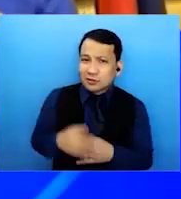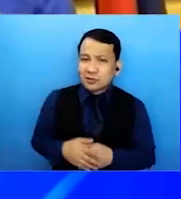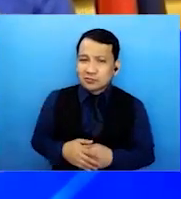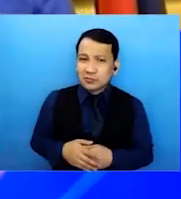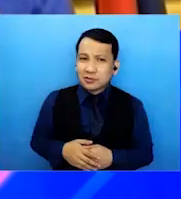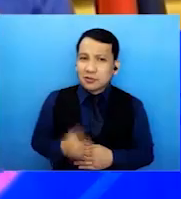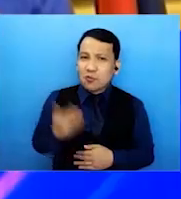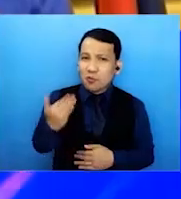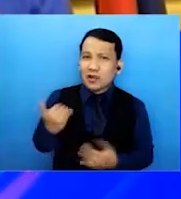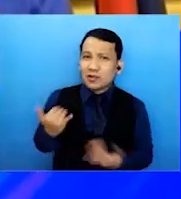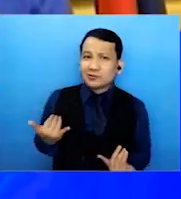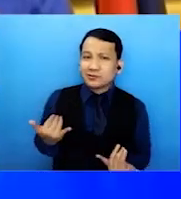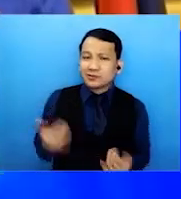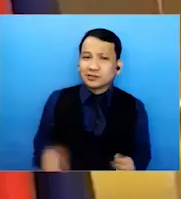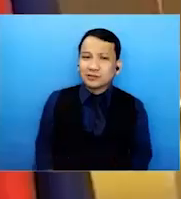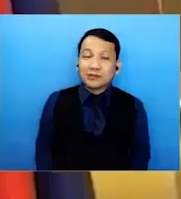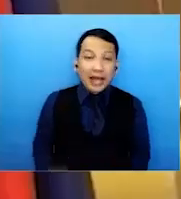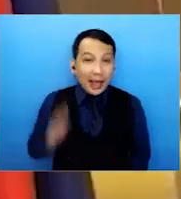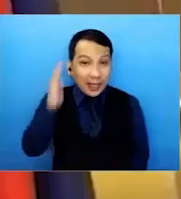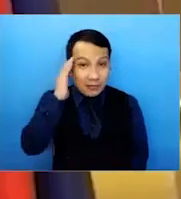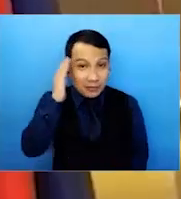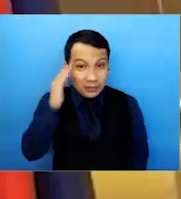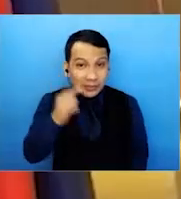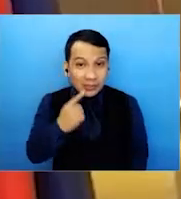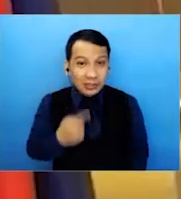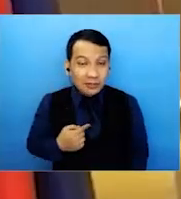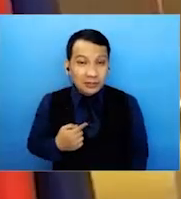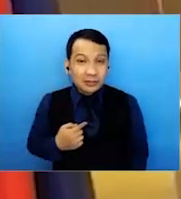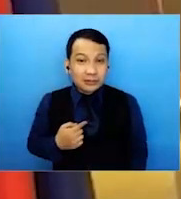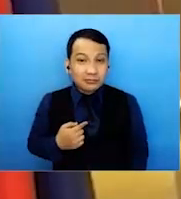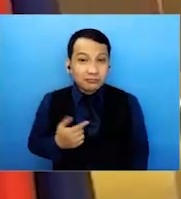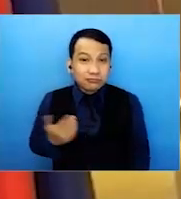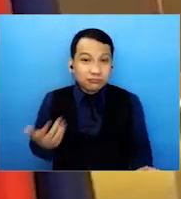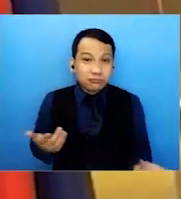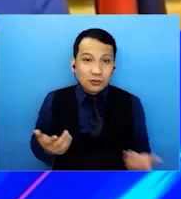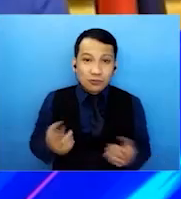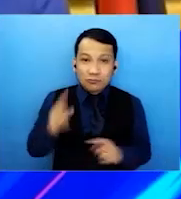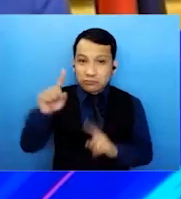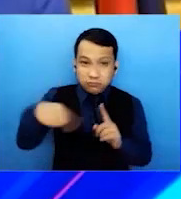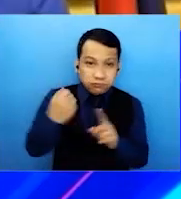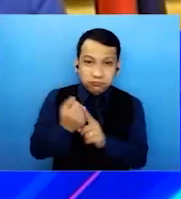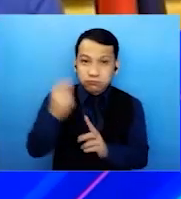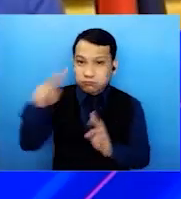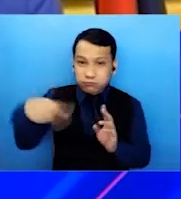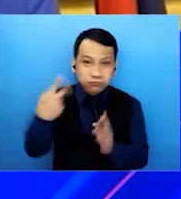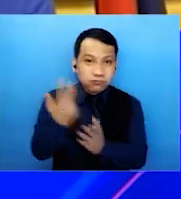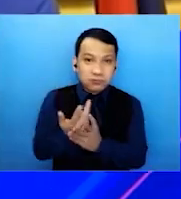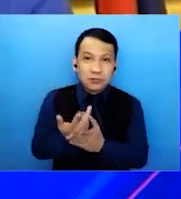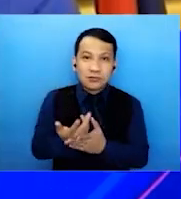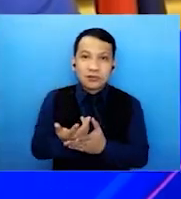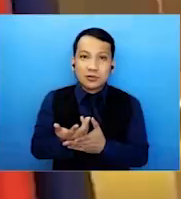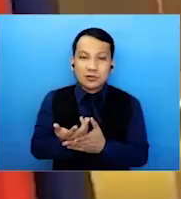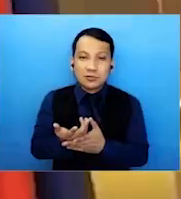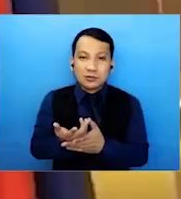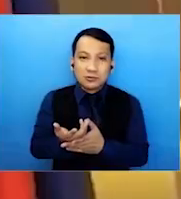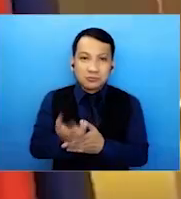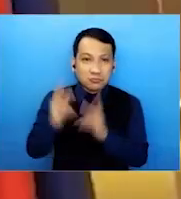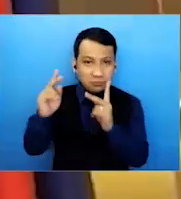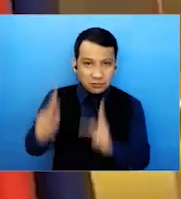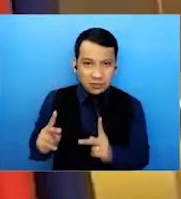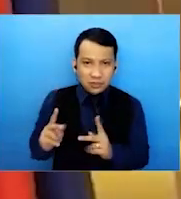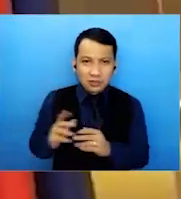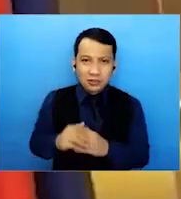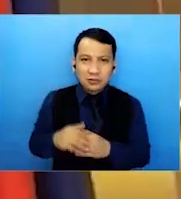lang, hindi mo naman pwedeng 1 year, 2 years pa lang humahusga ka na kaagad sa tao. Bigyan natin